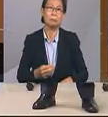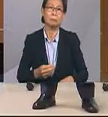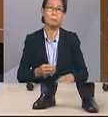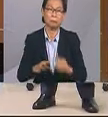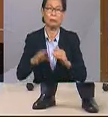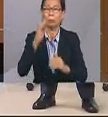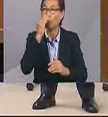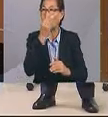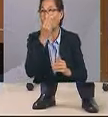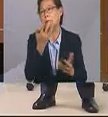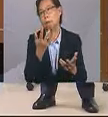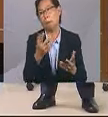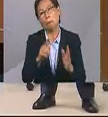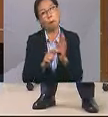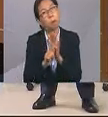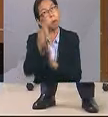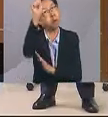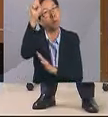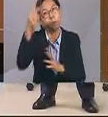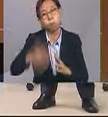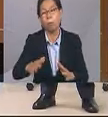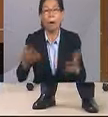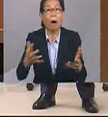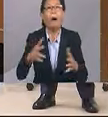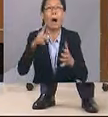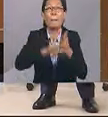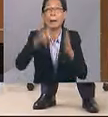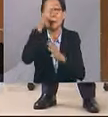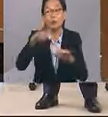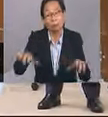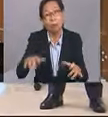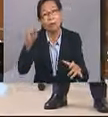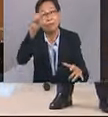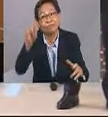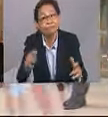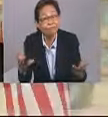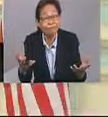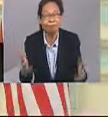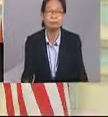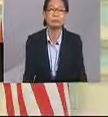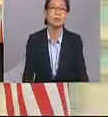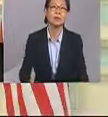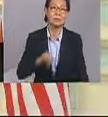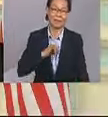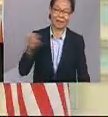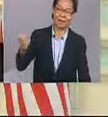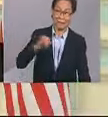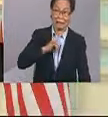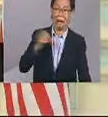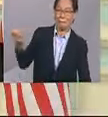faedah yang tinggi kepada mereka. Jadi apakah inisiatif kerajaan? Ya. Saya